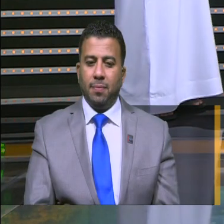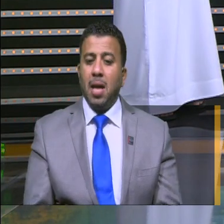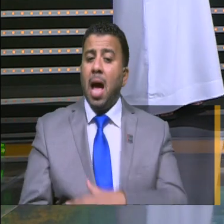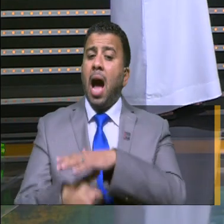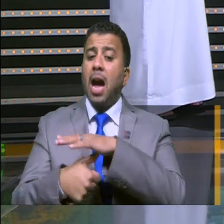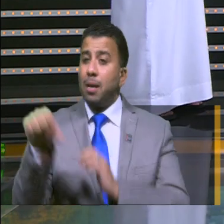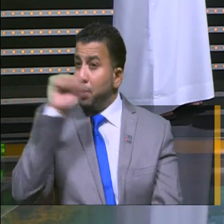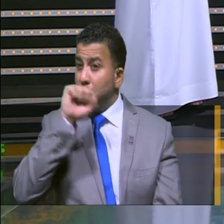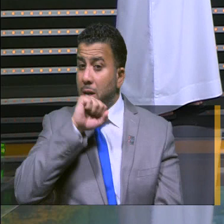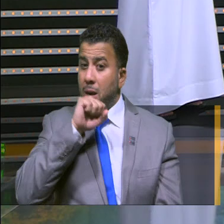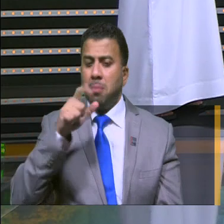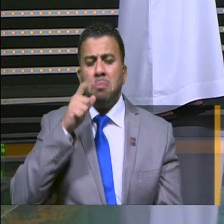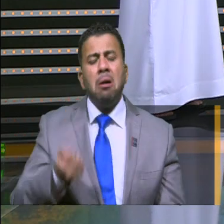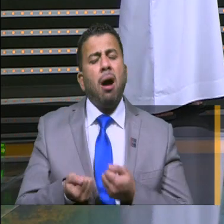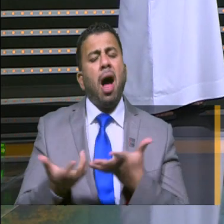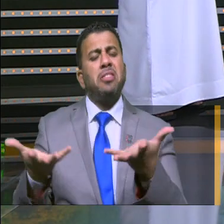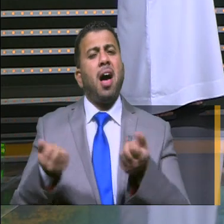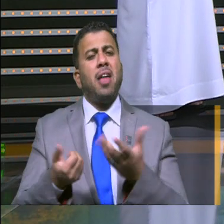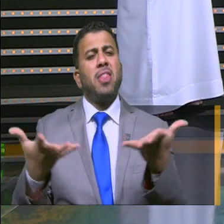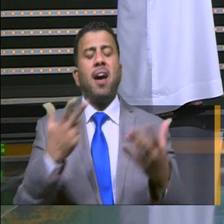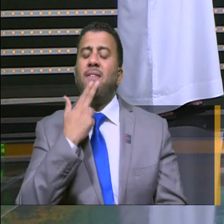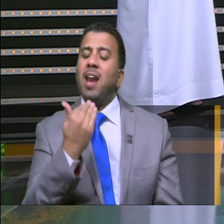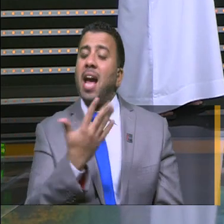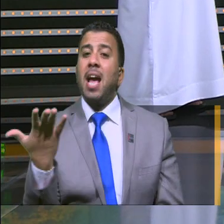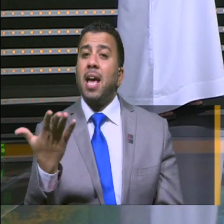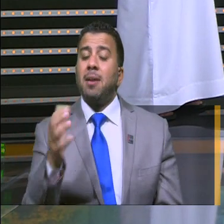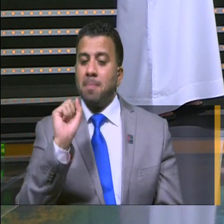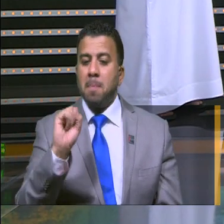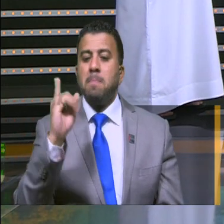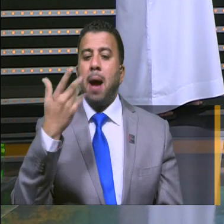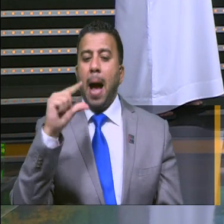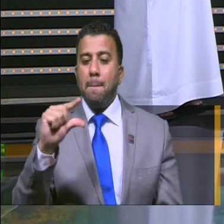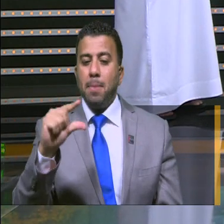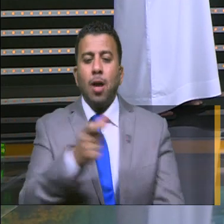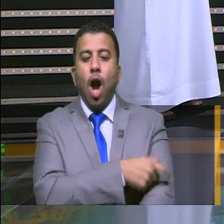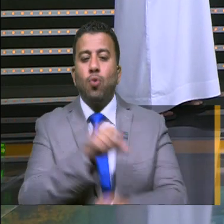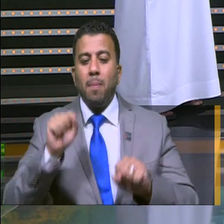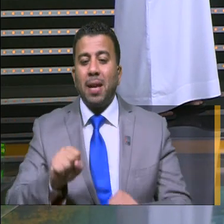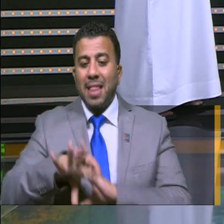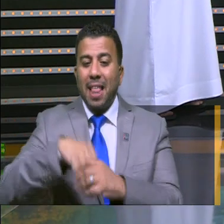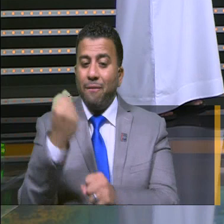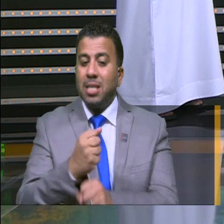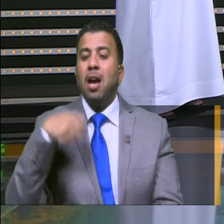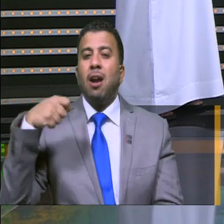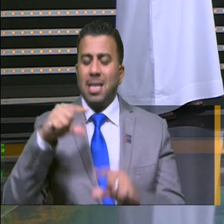حاكم الشارقة أمير العطاء في إمارة الخير سعادة سالم بن محمد النقبي عضو المجلس التنفيذي